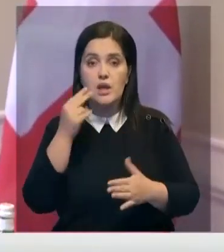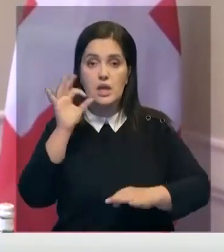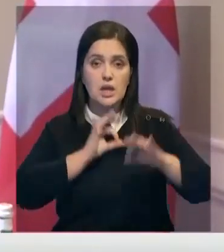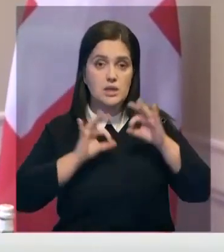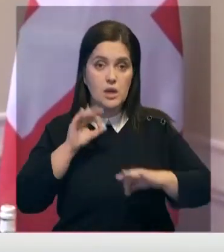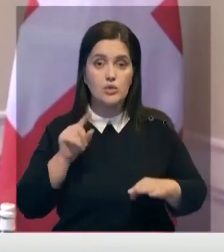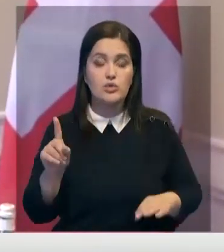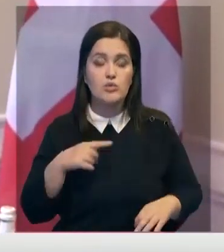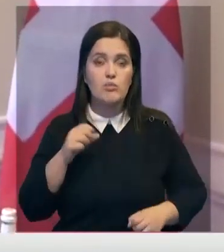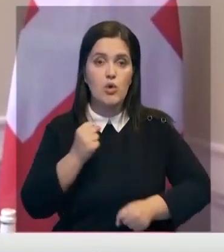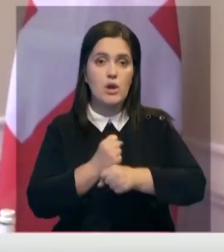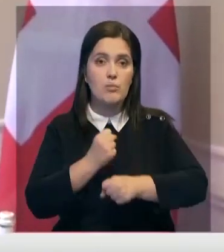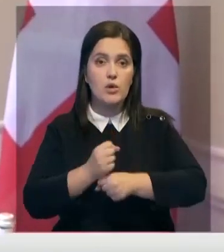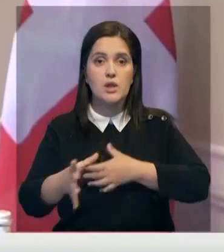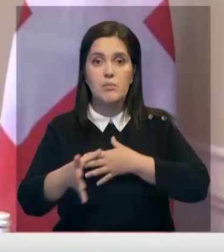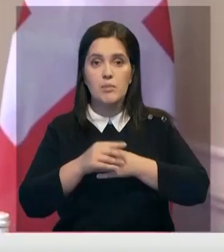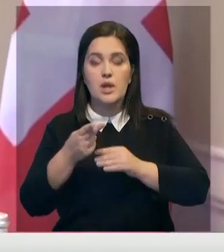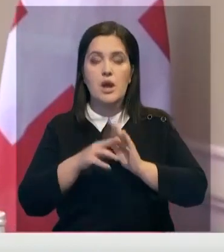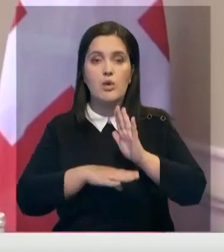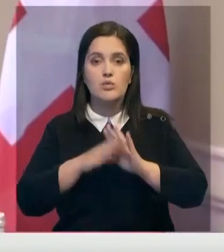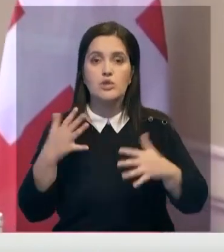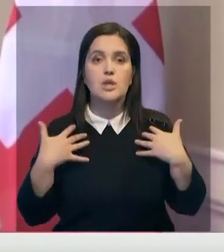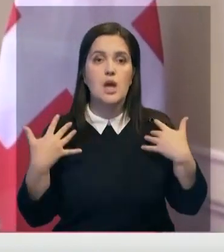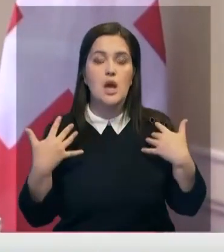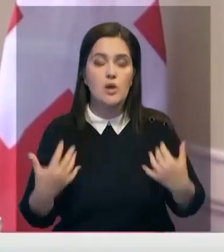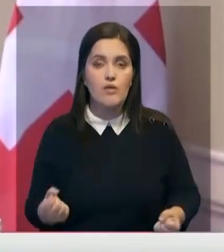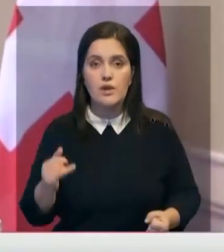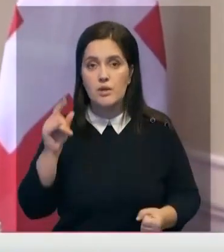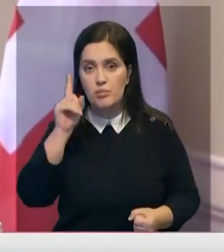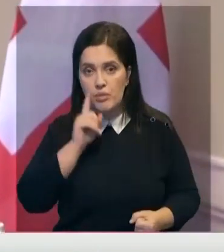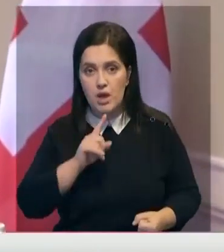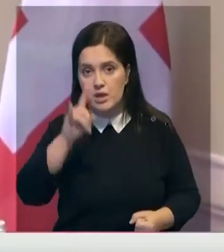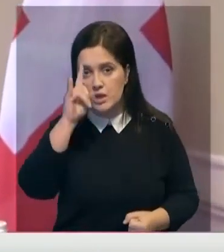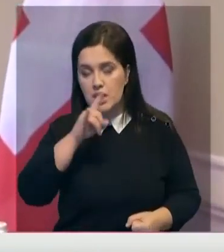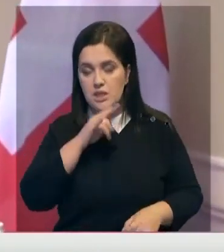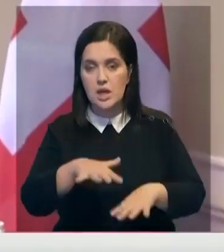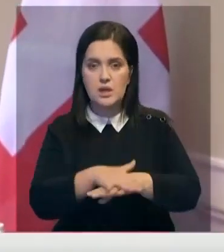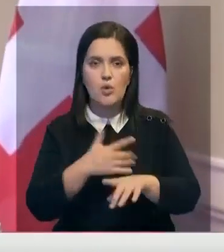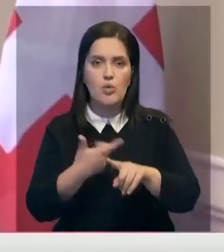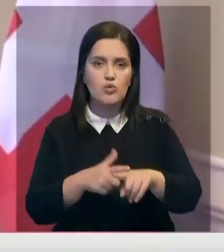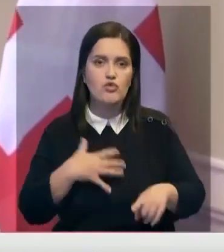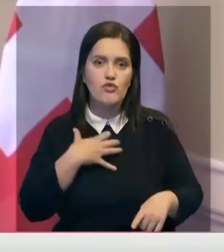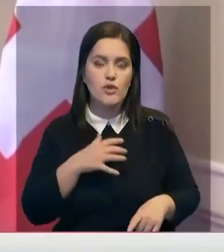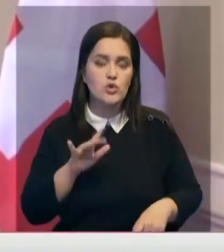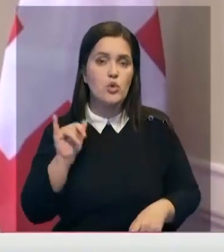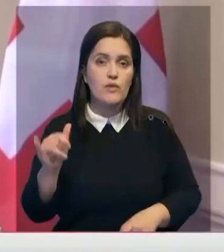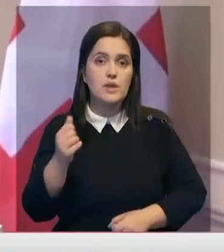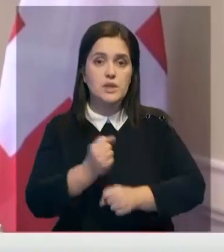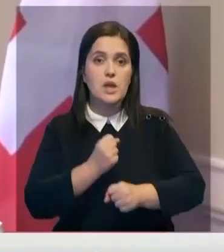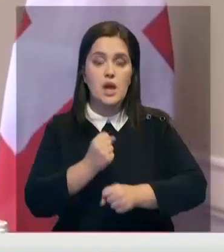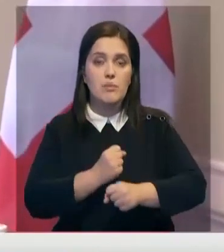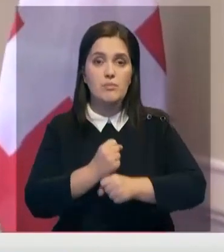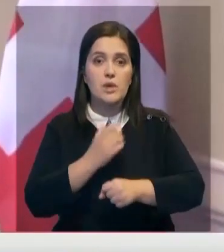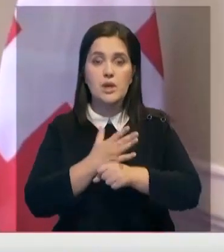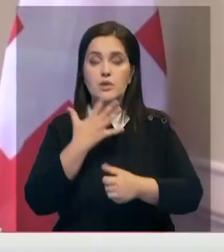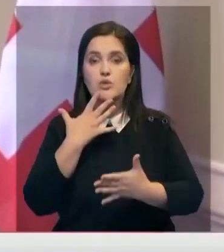над чем мы можем работать вместе для улучшения здоровья и благополучия казахстанского народа. Очень важно, что у вас разработана и произведена